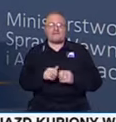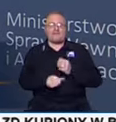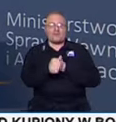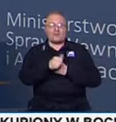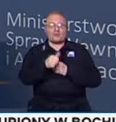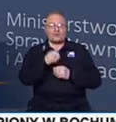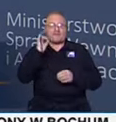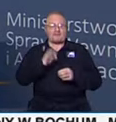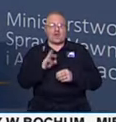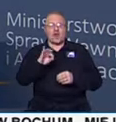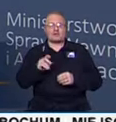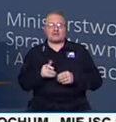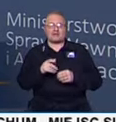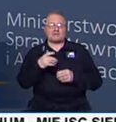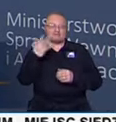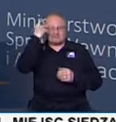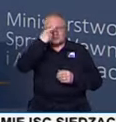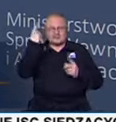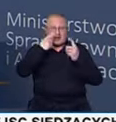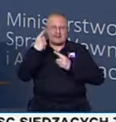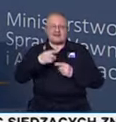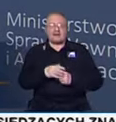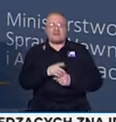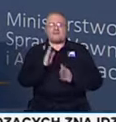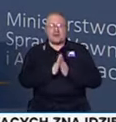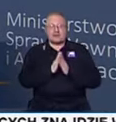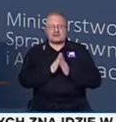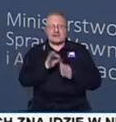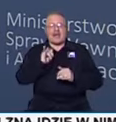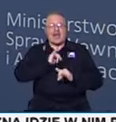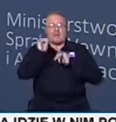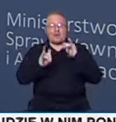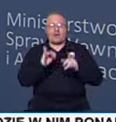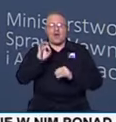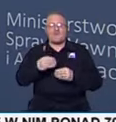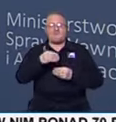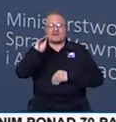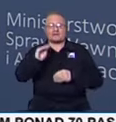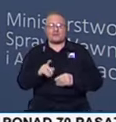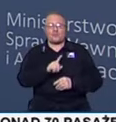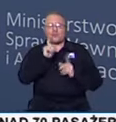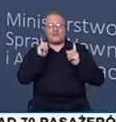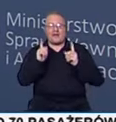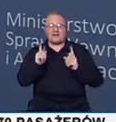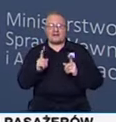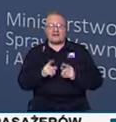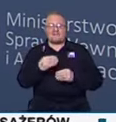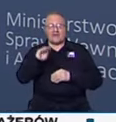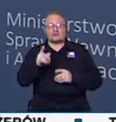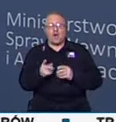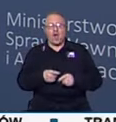powoduje pewnego rodzaju rozkojarzenie. W związku z powyższym proszę i apeluję o większą uwagę,